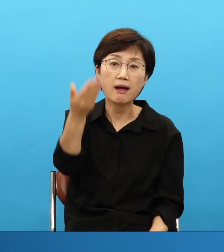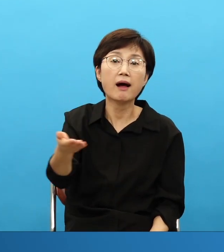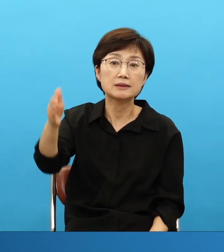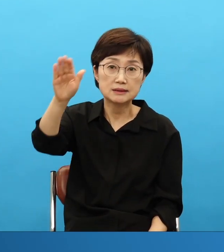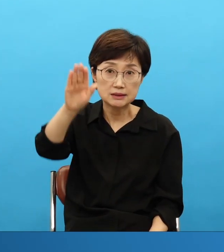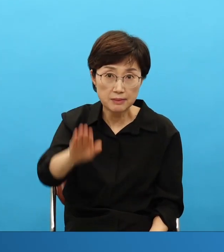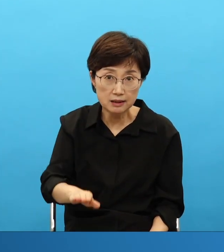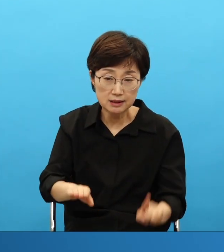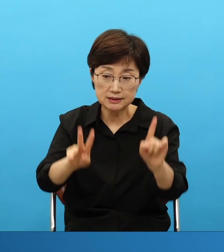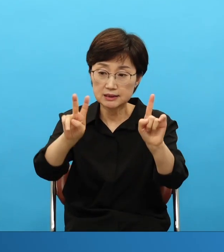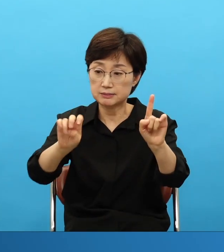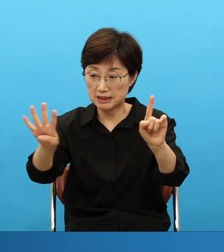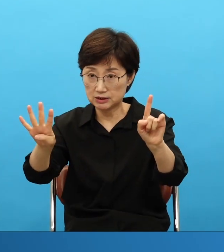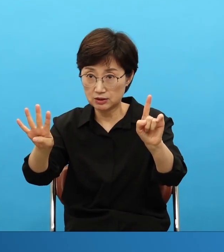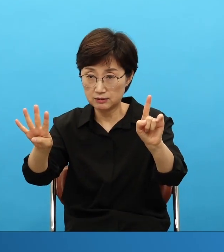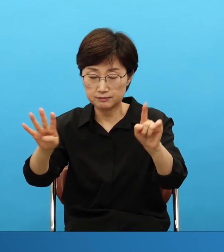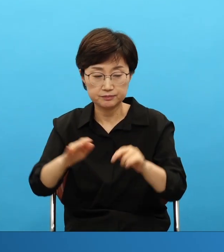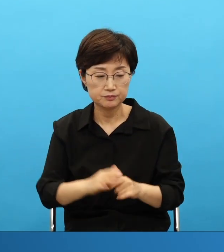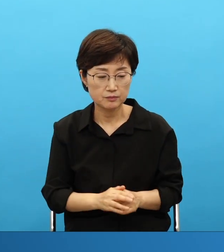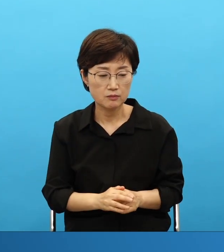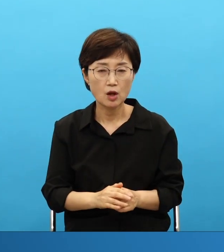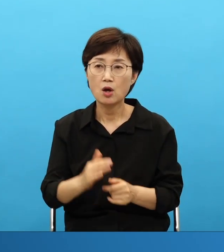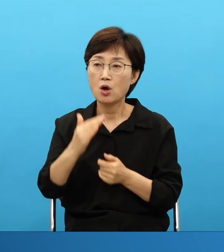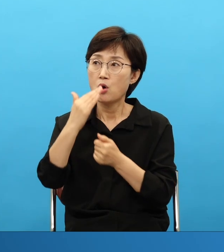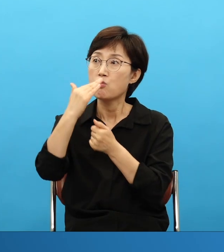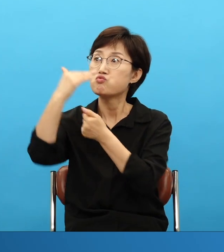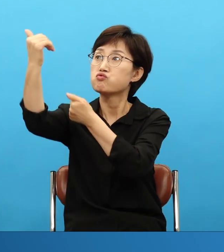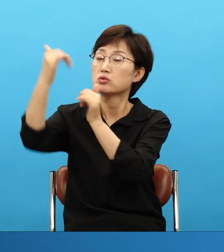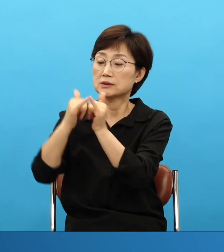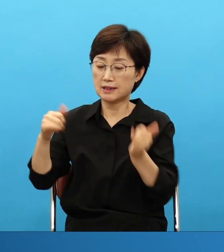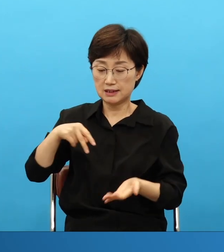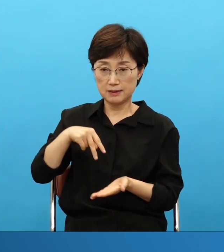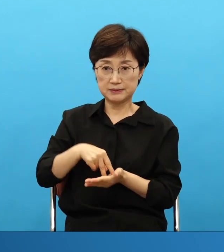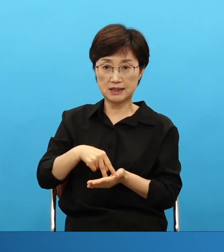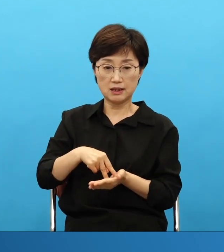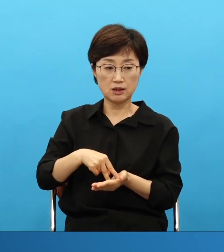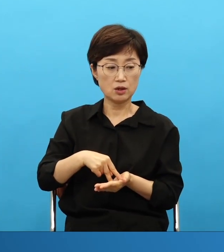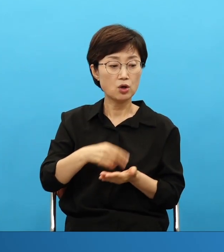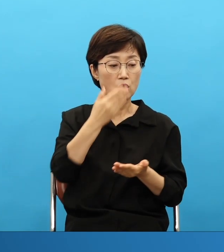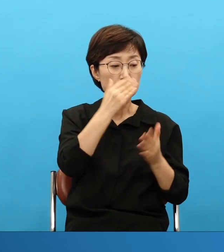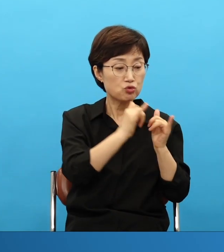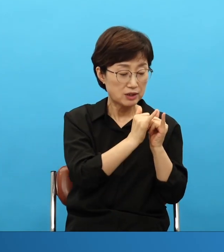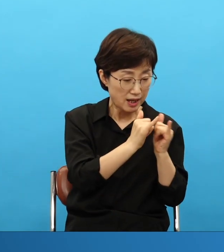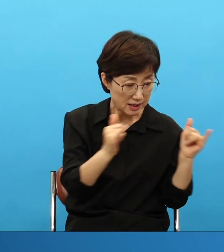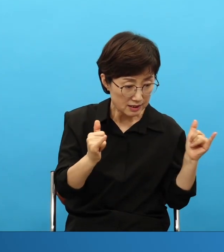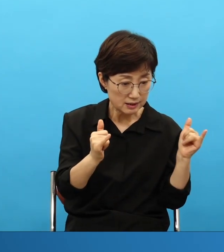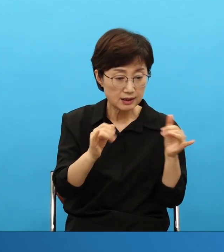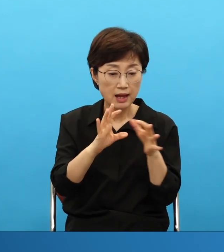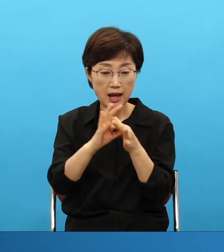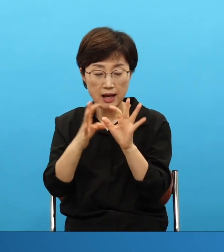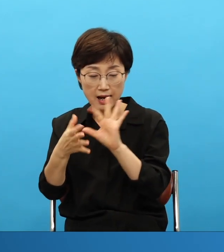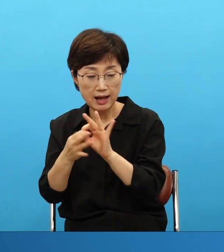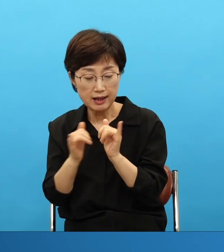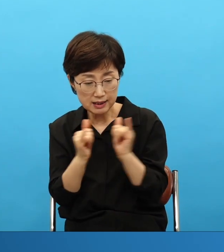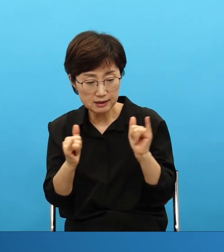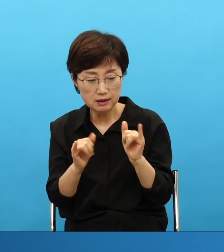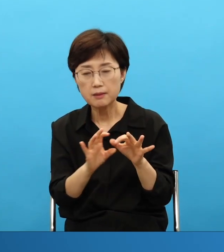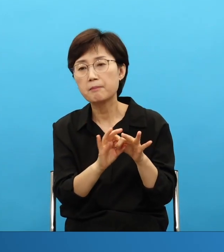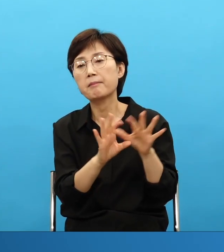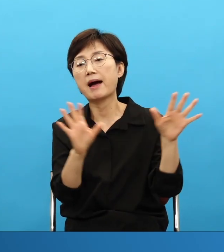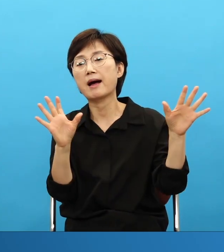부르심을 받은 자들에게는 인헬라 그리스도는 하의 하의